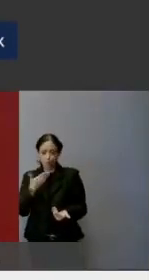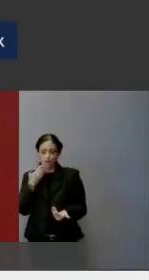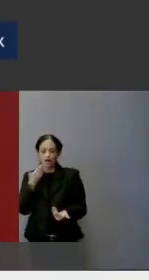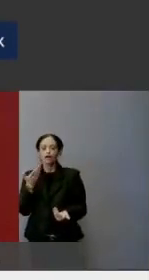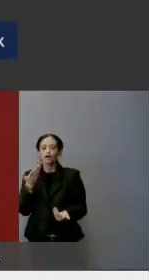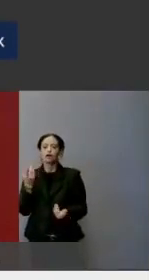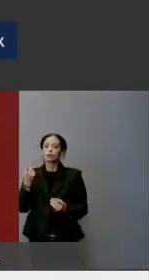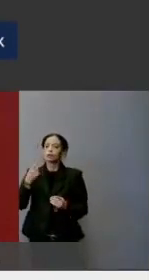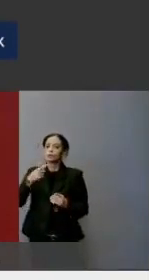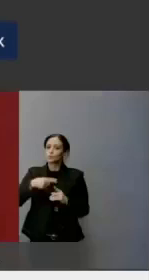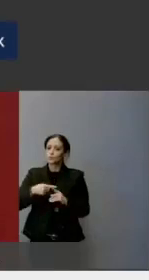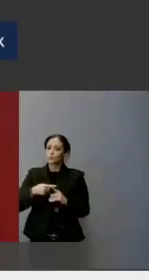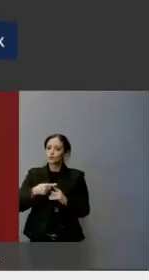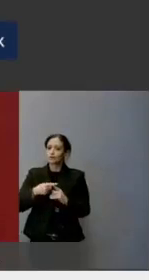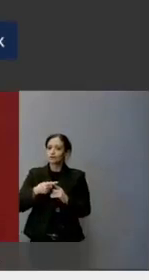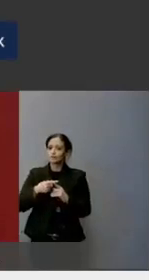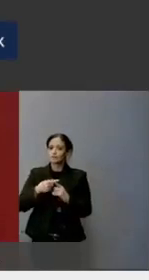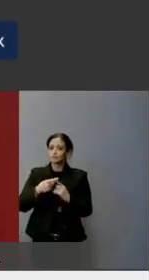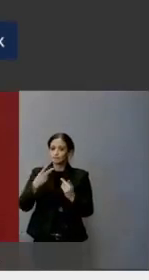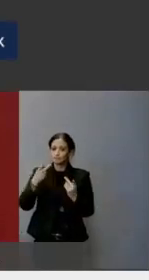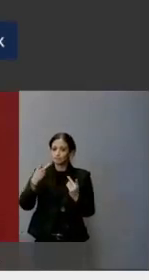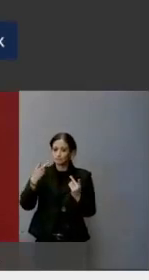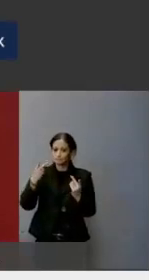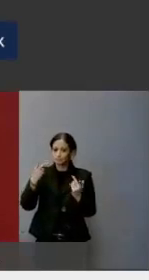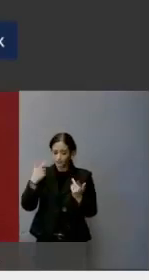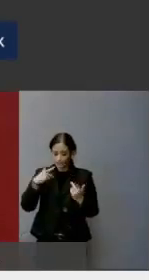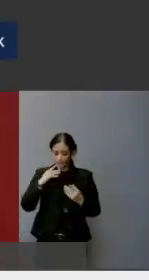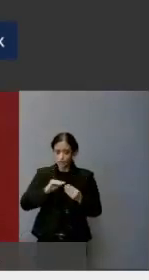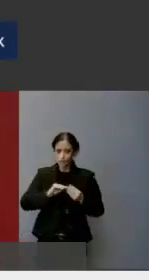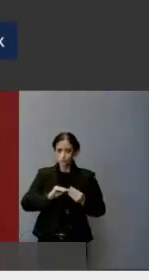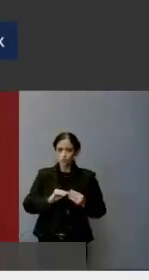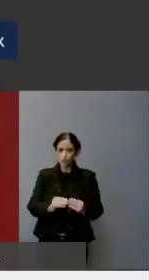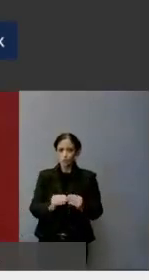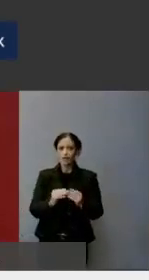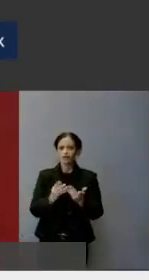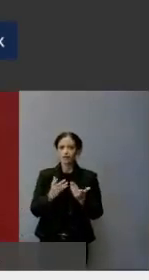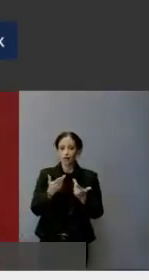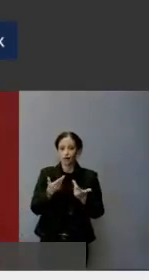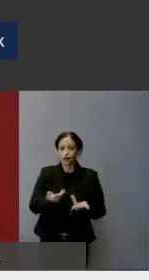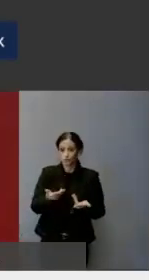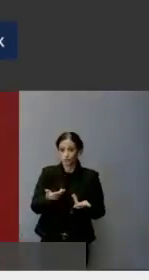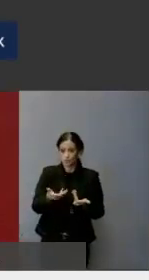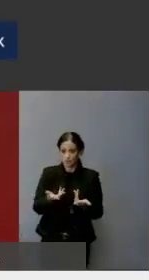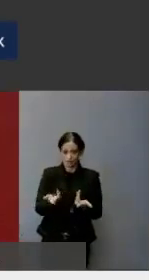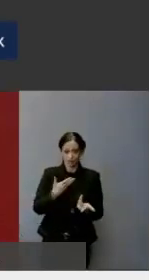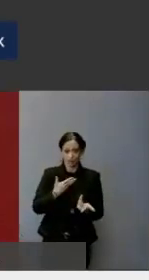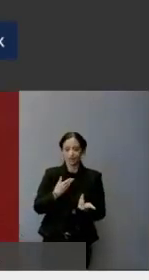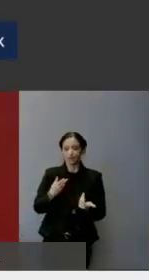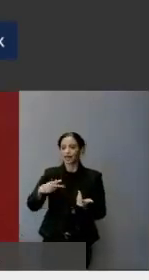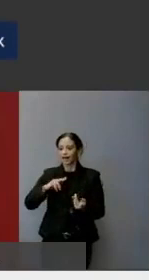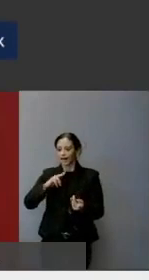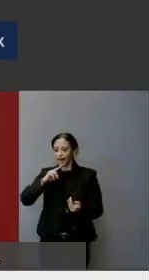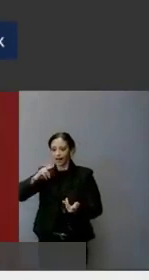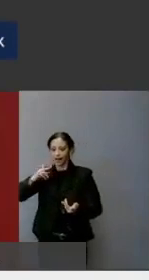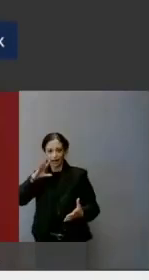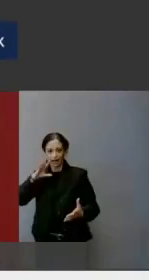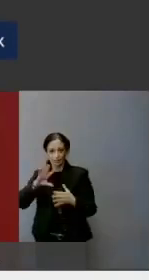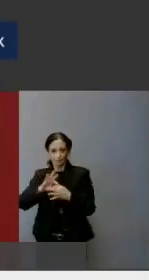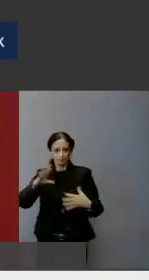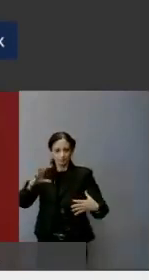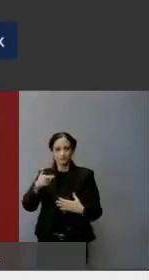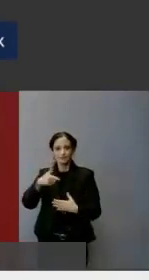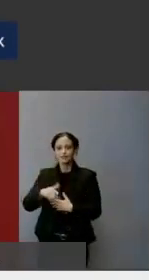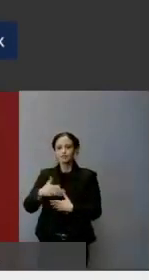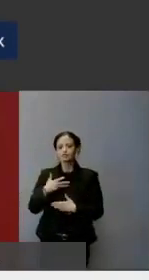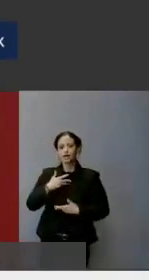coerente con la natura dello strumento che abbiamo attivato che la risposta ci siano in questo momento perché abbiamo pubblicato una procedura